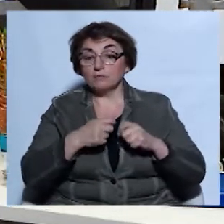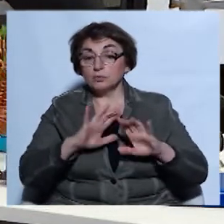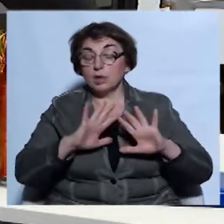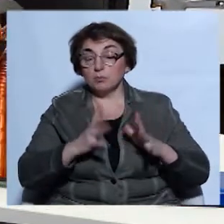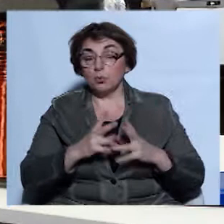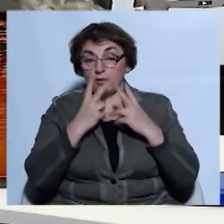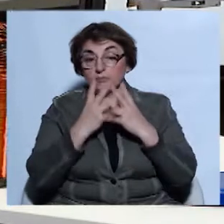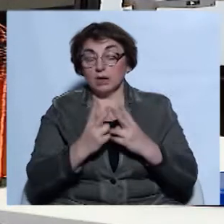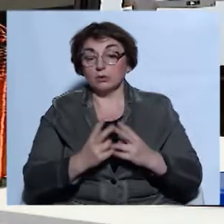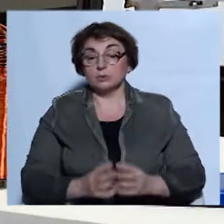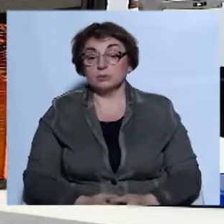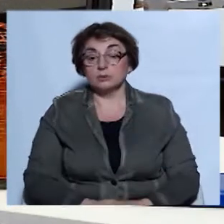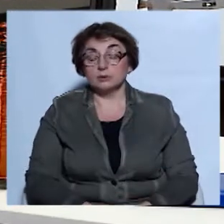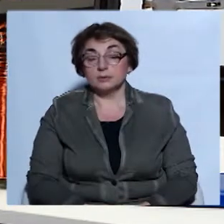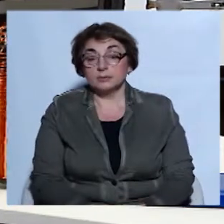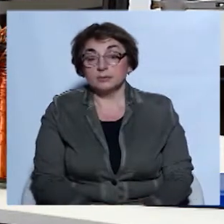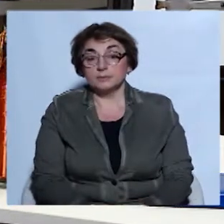სპილენძის მავთულს.